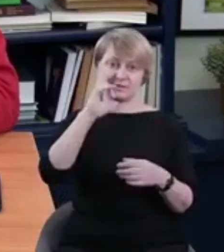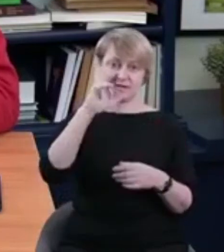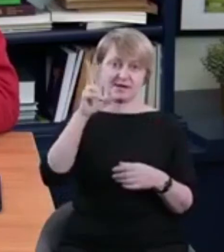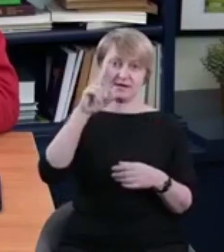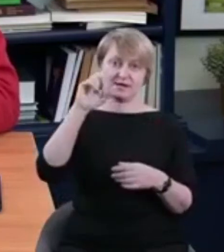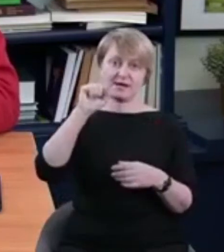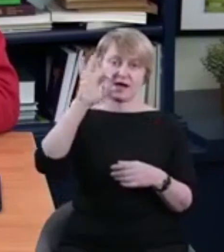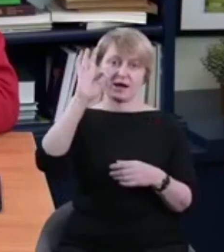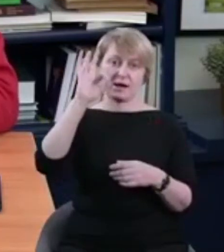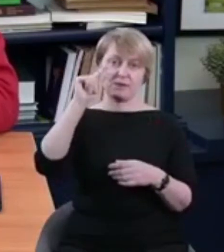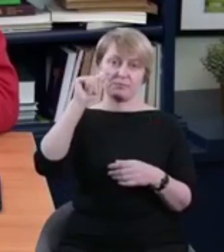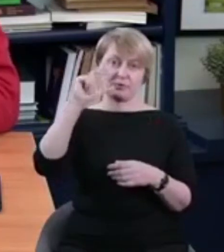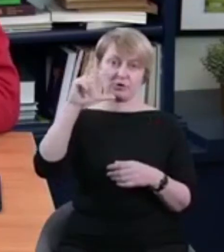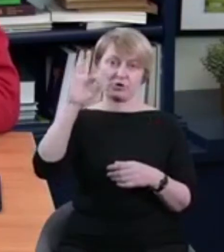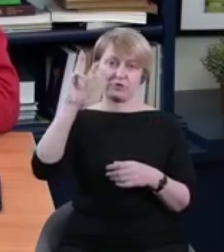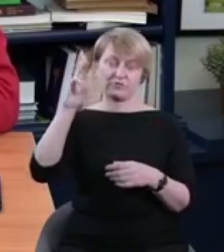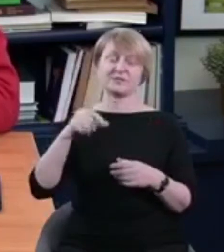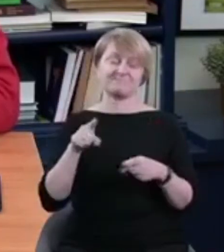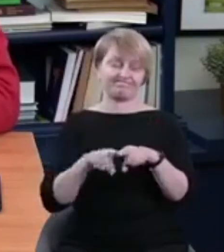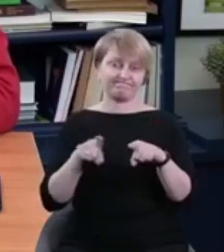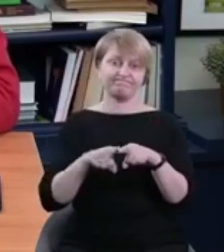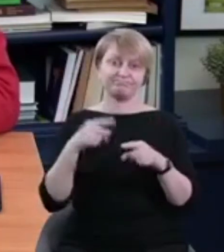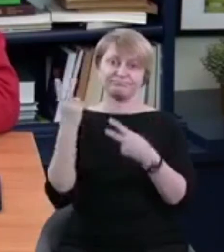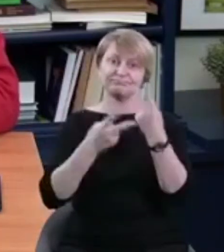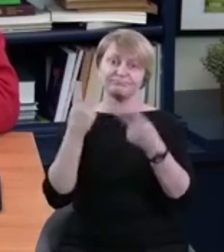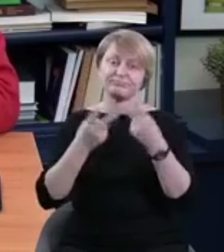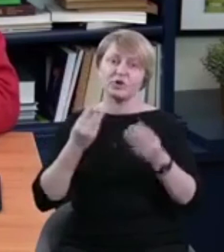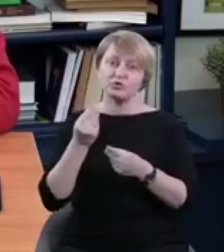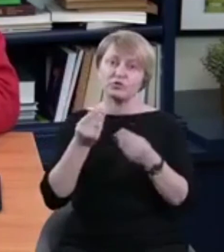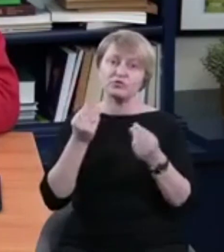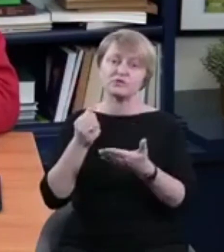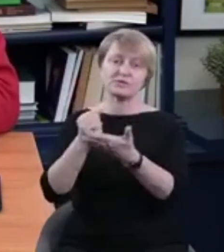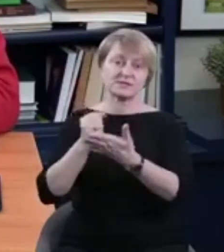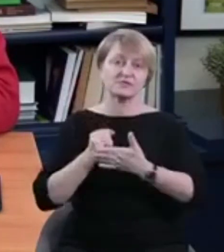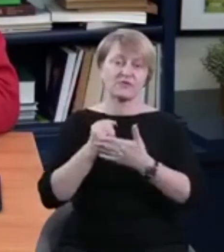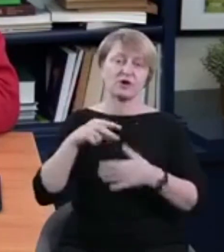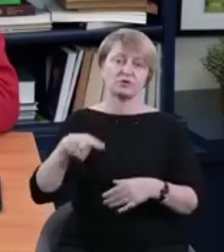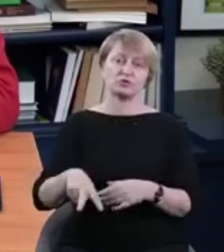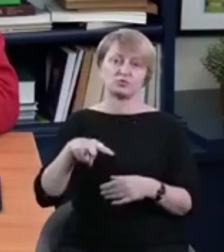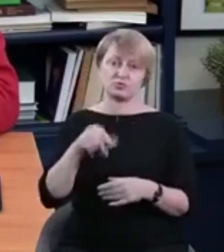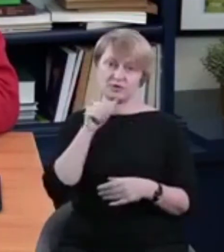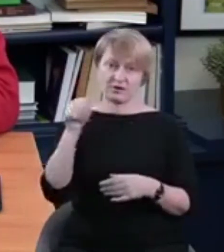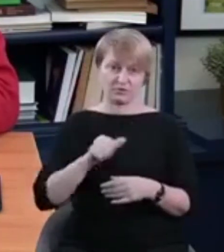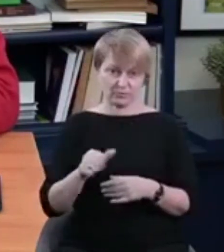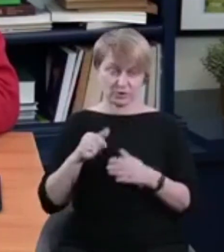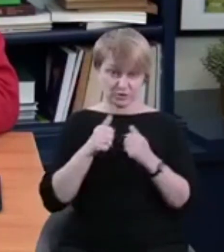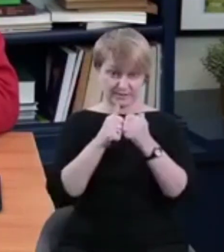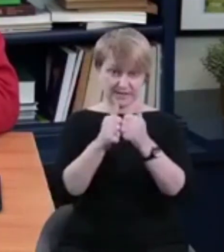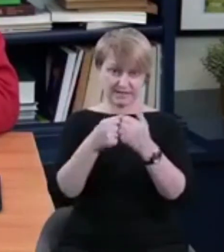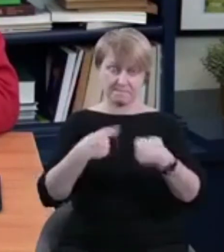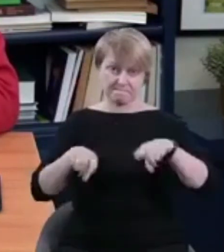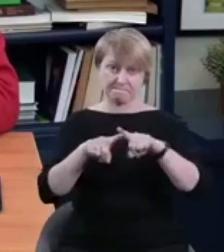również czekamy na możliwość przeszukania dofinansowania unijnego na to zadanie udało nam się ten pierwszy etap